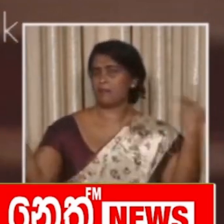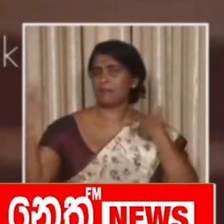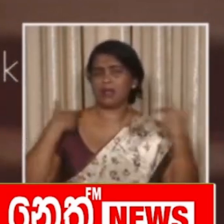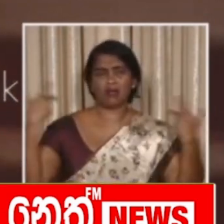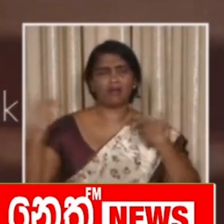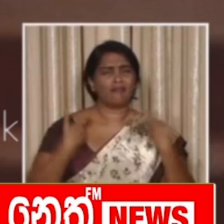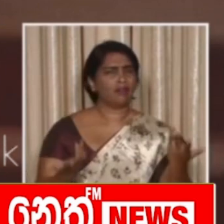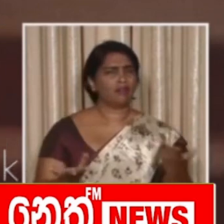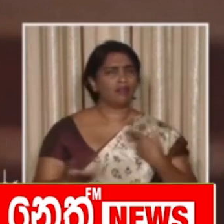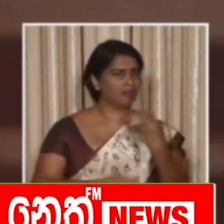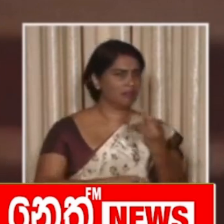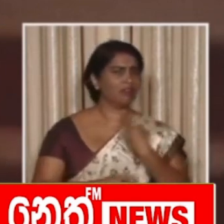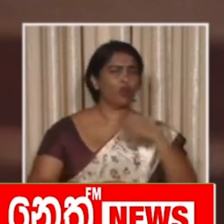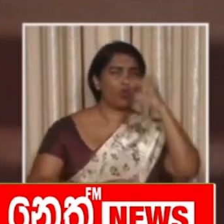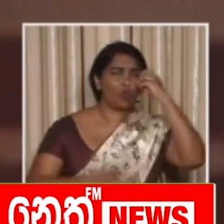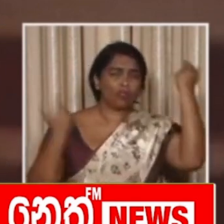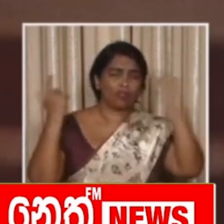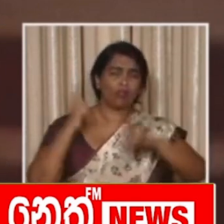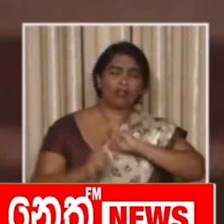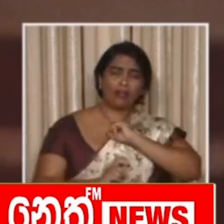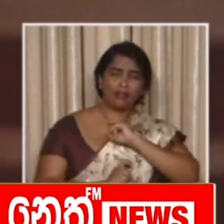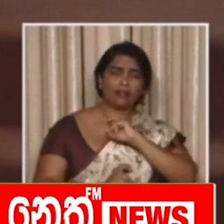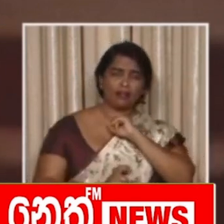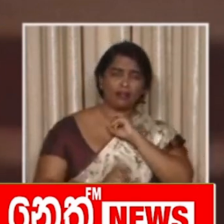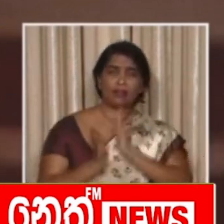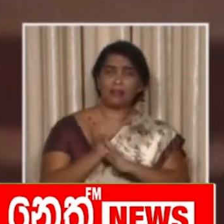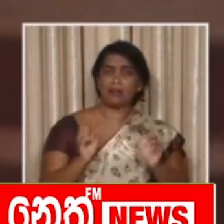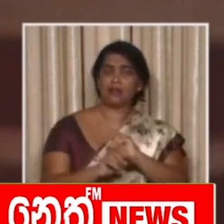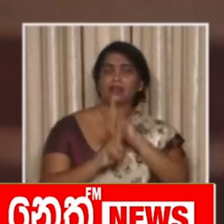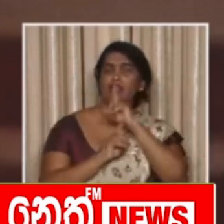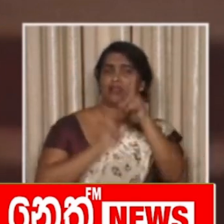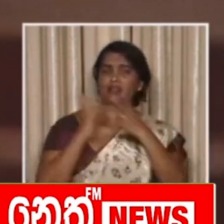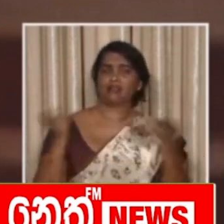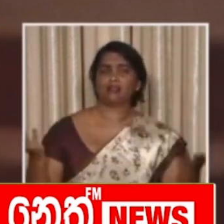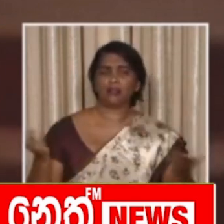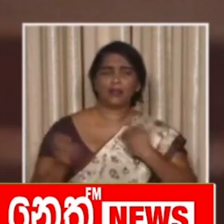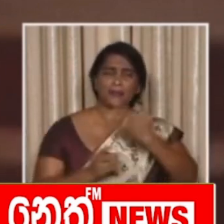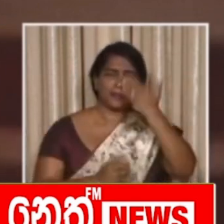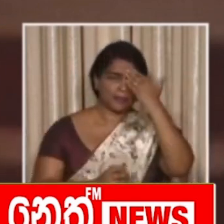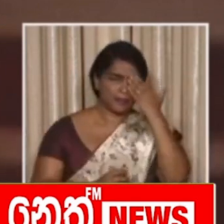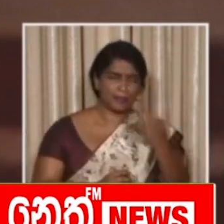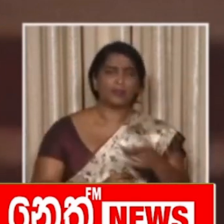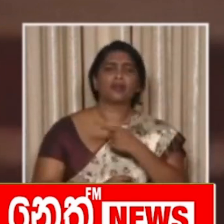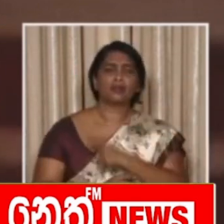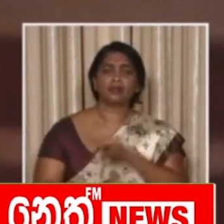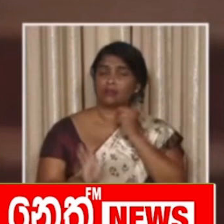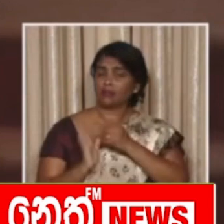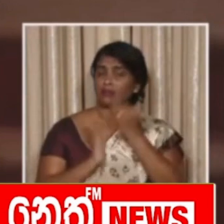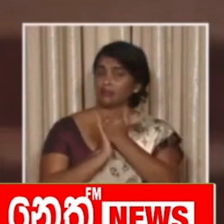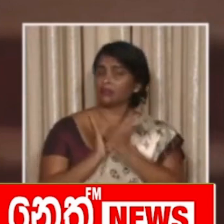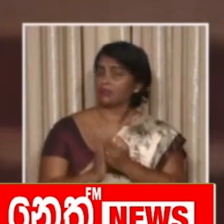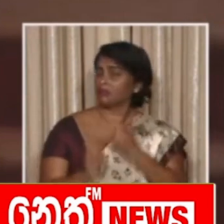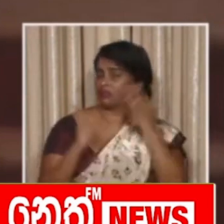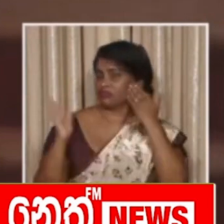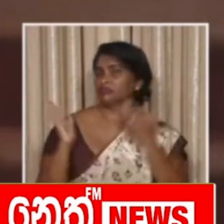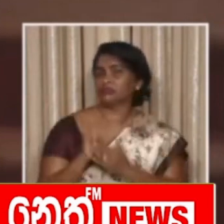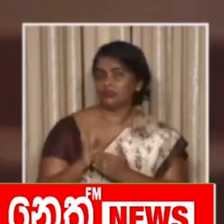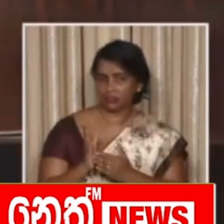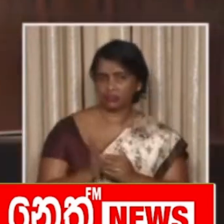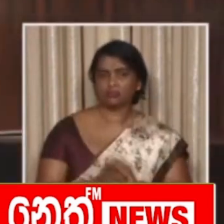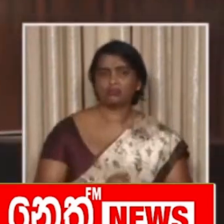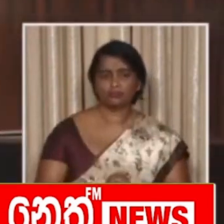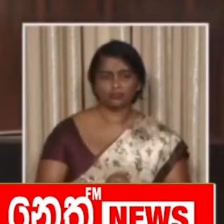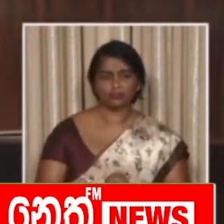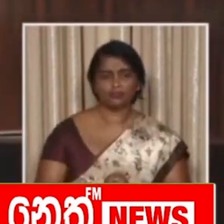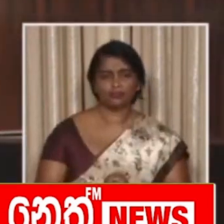ඔබතුමාලා බොරුවට කියවන උදේ පාන්දර ඇවිල්ලා මාධ්‍යර කතා කරන්නේ කරුණා කරලා ඔබතුමාලා ස්ථාවර නියෝගට අවධානය යොමු කරන්න ඒ ගැන